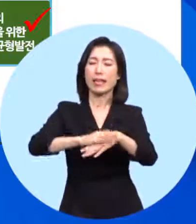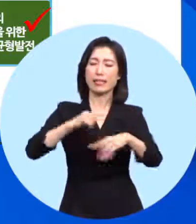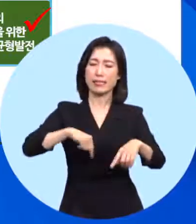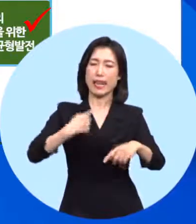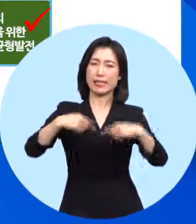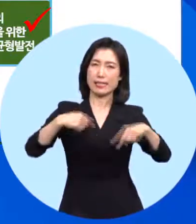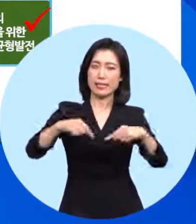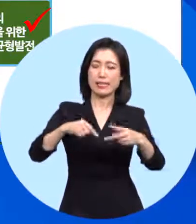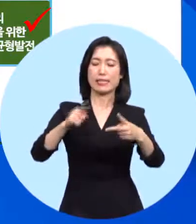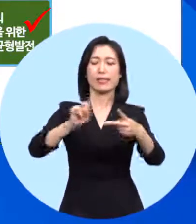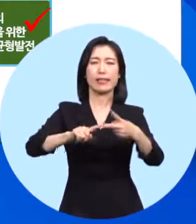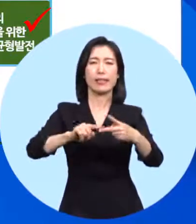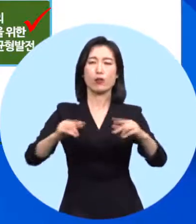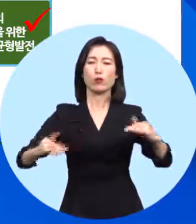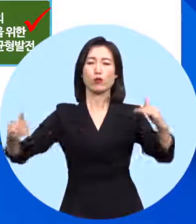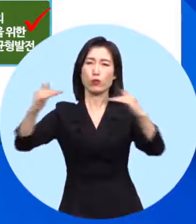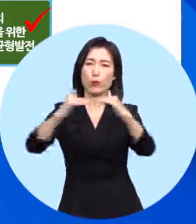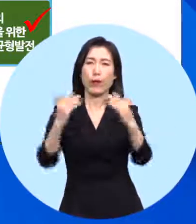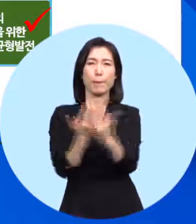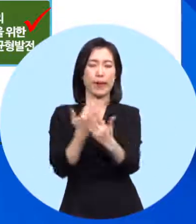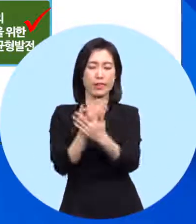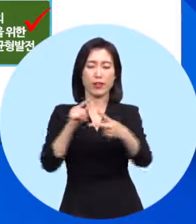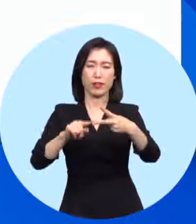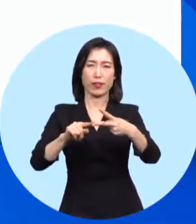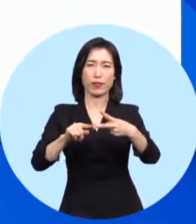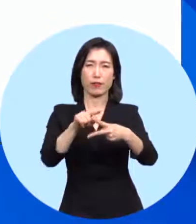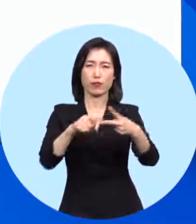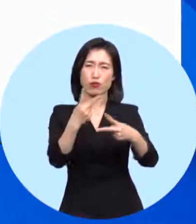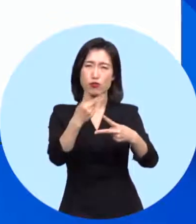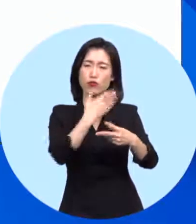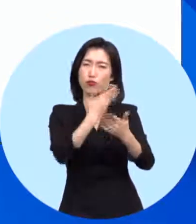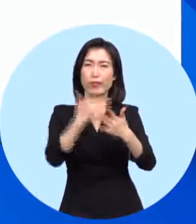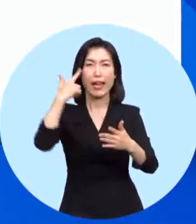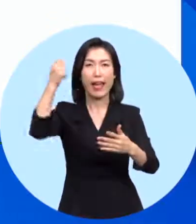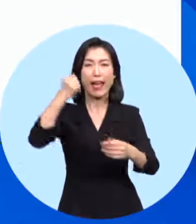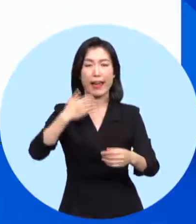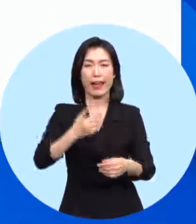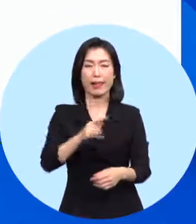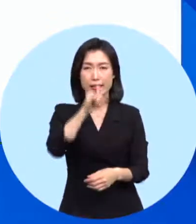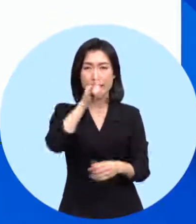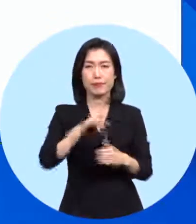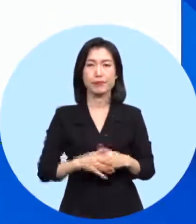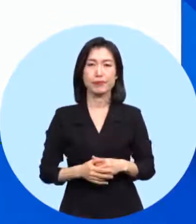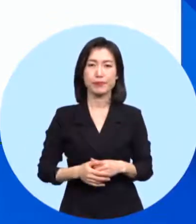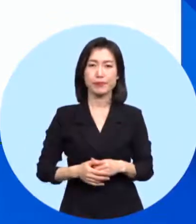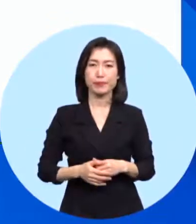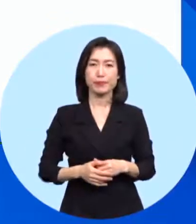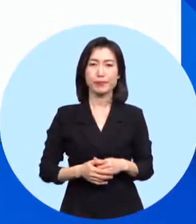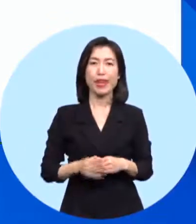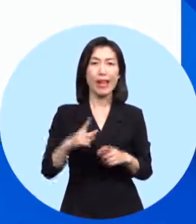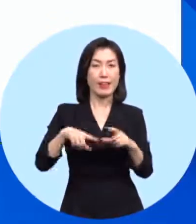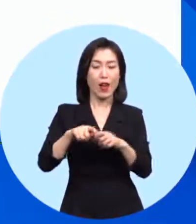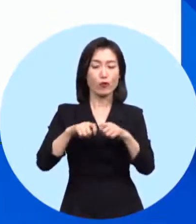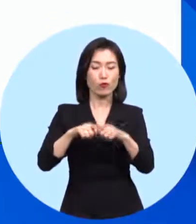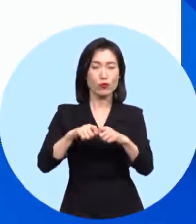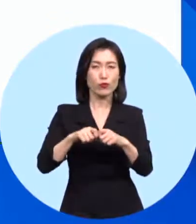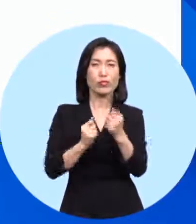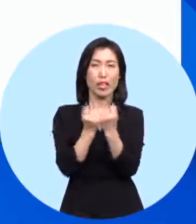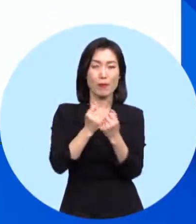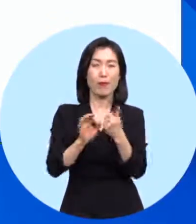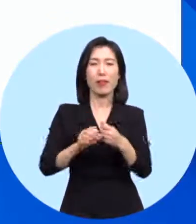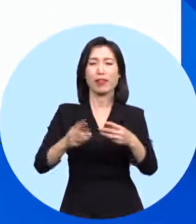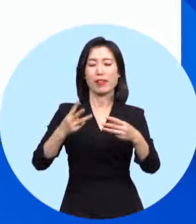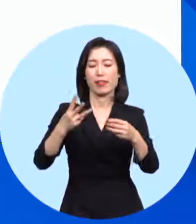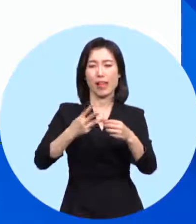또 한 축이 균형 발전이다 이렇게 보시면 되겠습니다. 자, 그러면 이제 그 조금 더 구체적으로 내려오면 제가